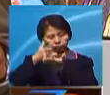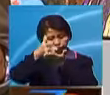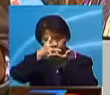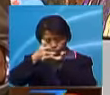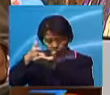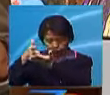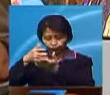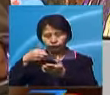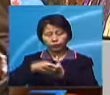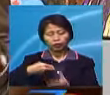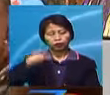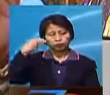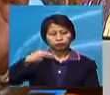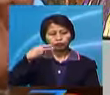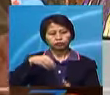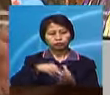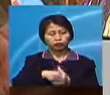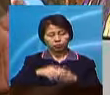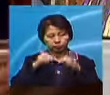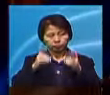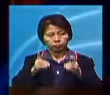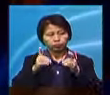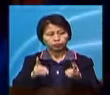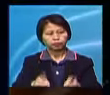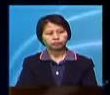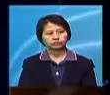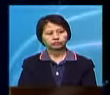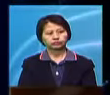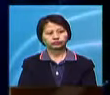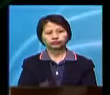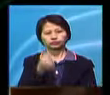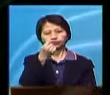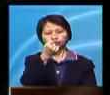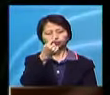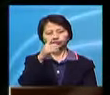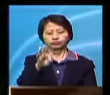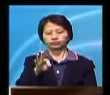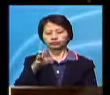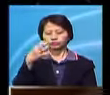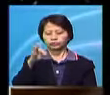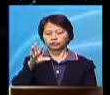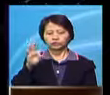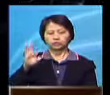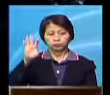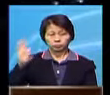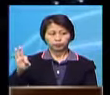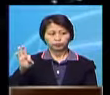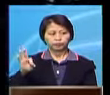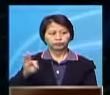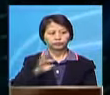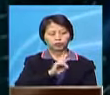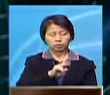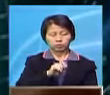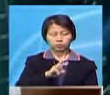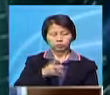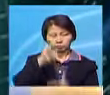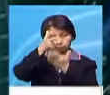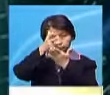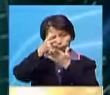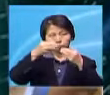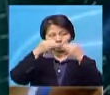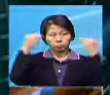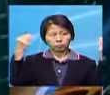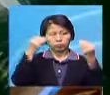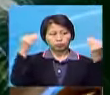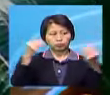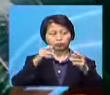dalam sejarah dan dalam pendidikan. Pada 11 September 1999, RTM menyiarkan majlis